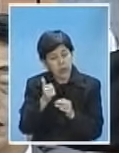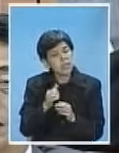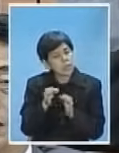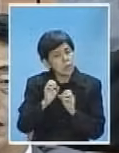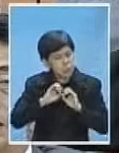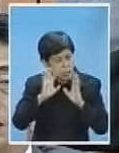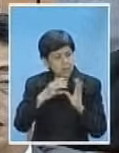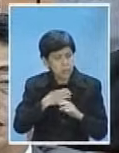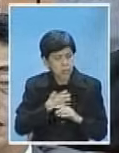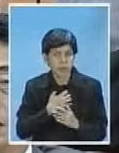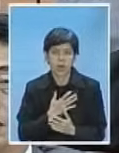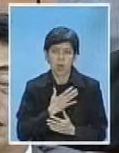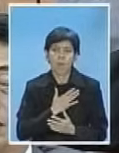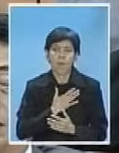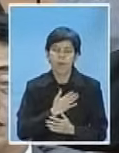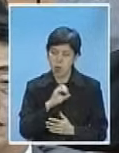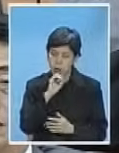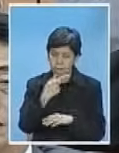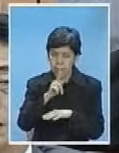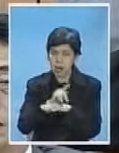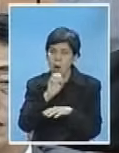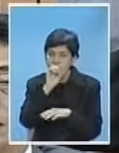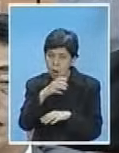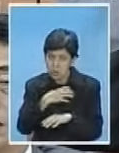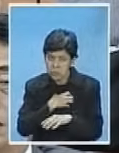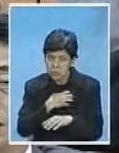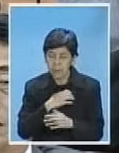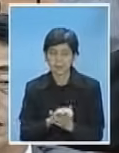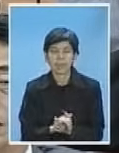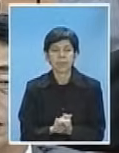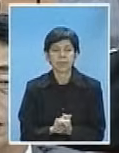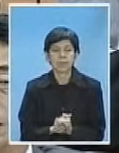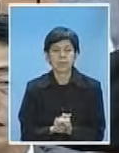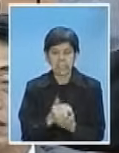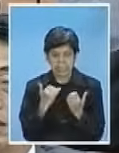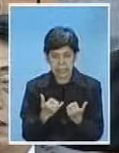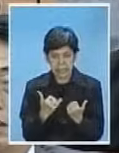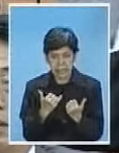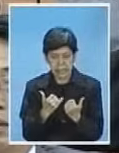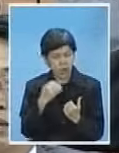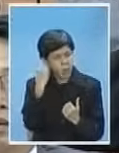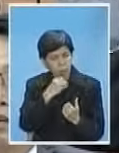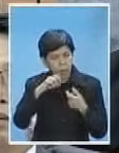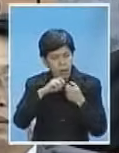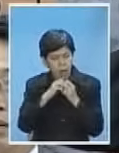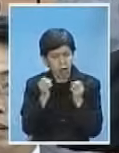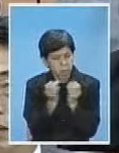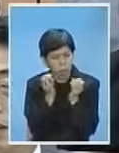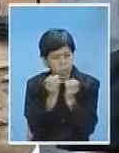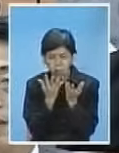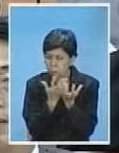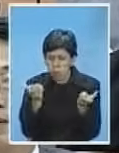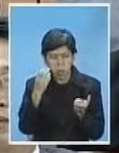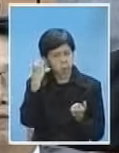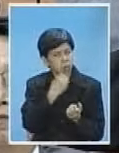จ่างชัดมากกว่านี้แต่ผมจะกราบเรียนท่านประธานเพื่อให้เราได้เห็นว่าเหตุที่มันเกิดวันนี้รุนแรงเสียหายอย่